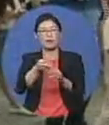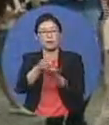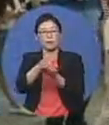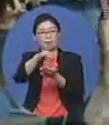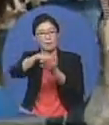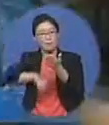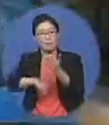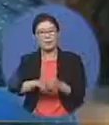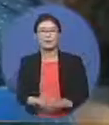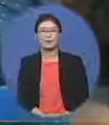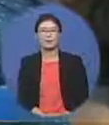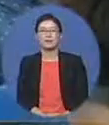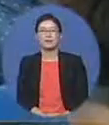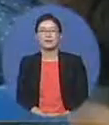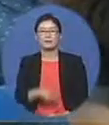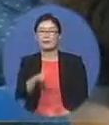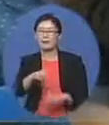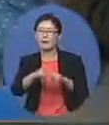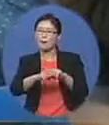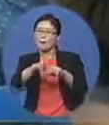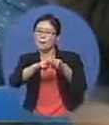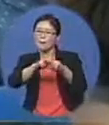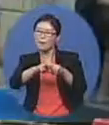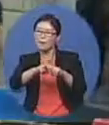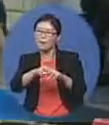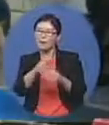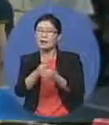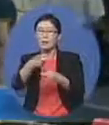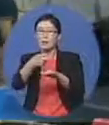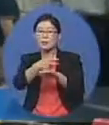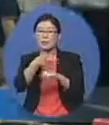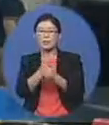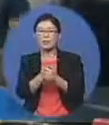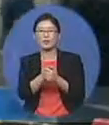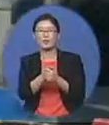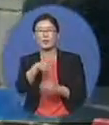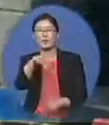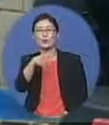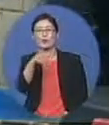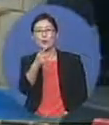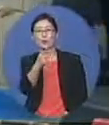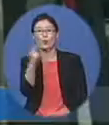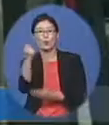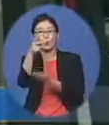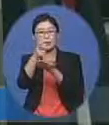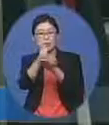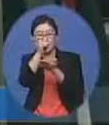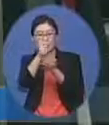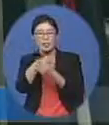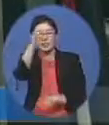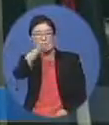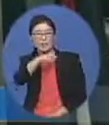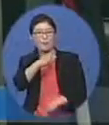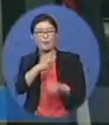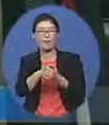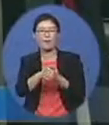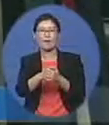또 직행좌석형 버스 승객을 대상으로 조조요금제를 시행합니다. 새벽 첫차부터